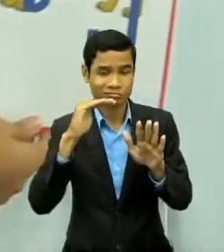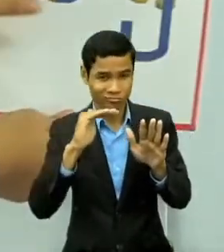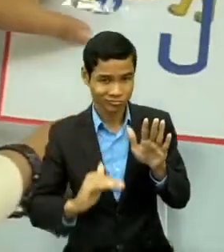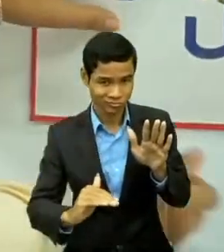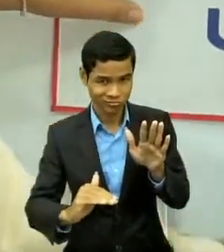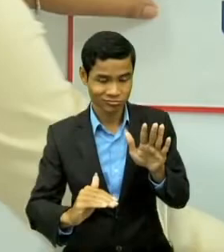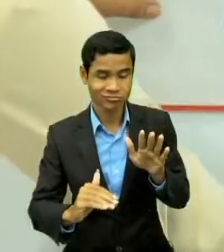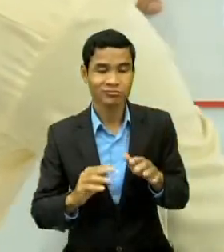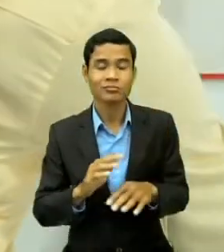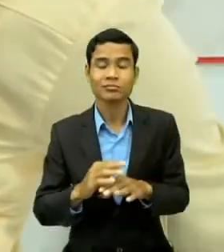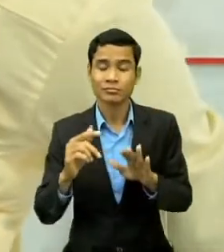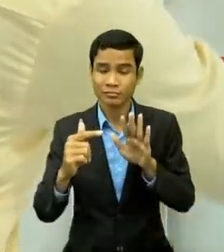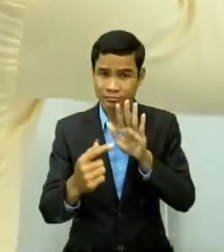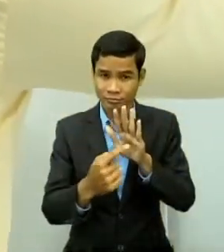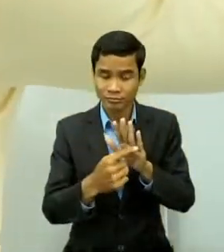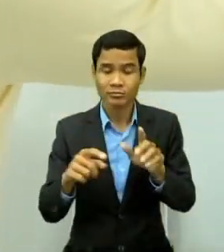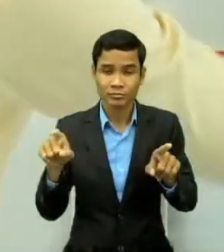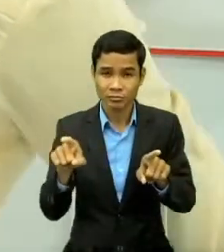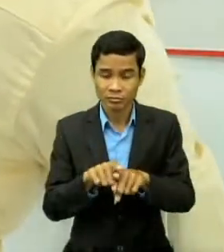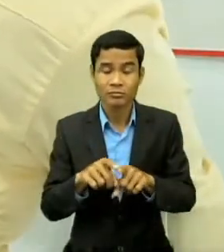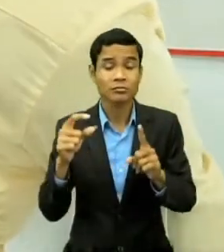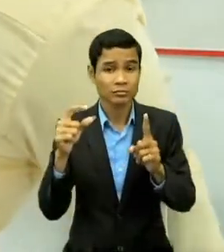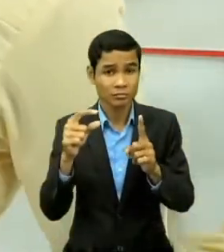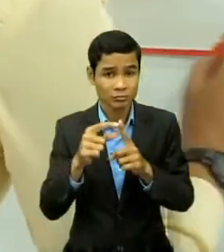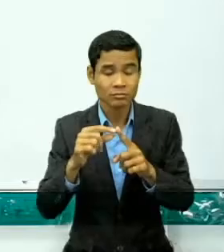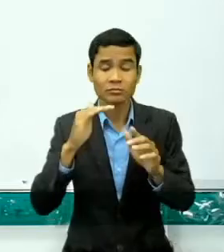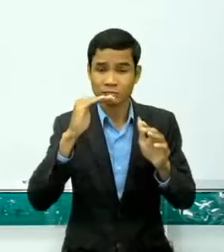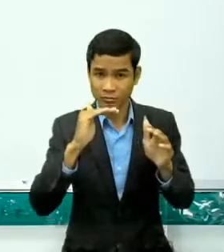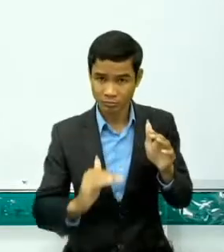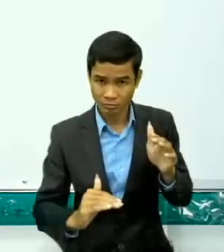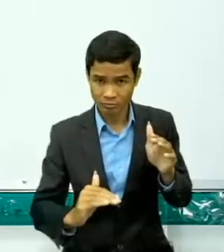នកូននៅលើក្តារខៀន